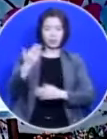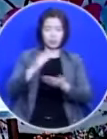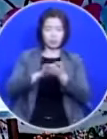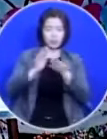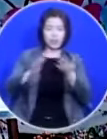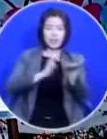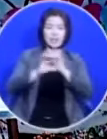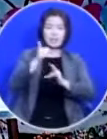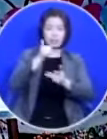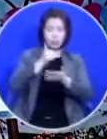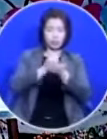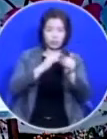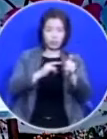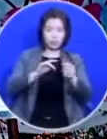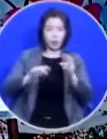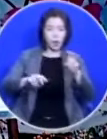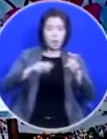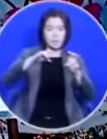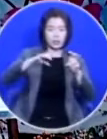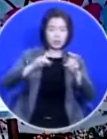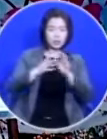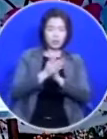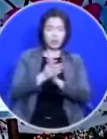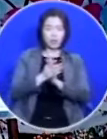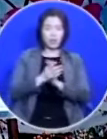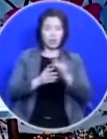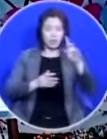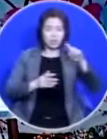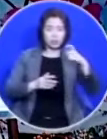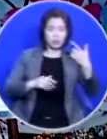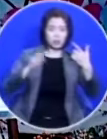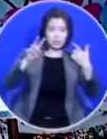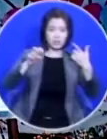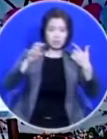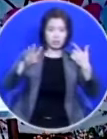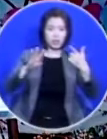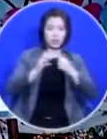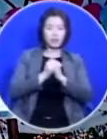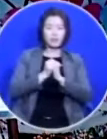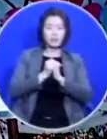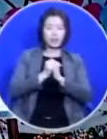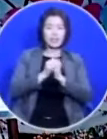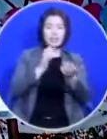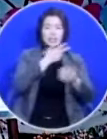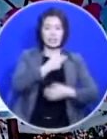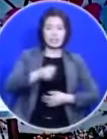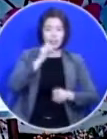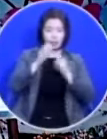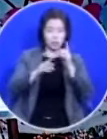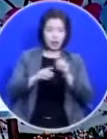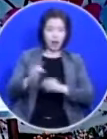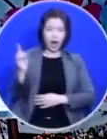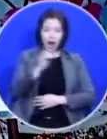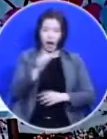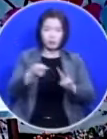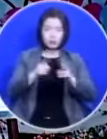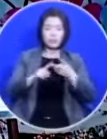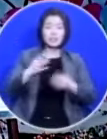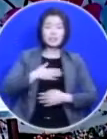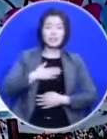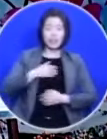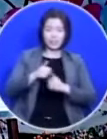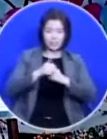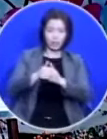예수님께서 마태복음 16장 24절에서 제자들에게 이르시기를 아무든지 나를 따라오려거든